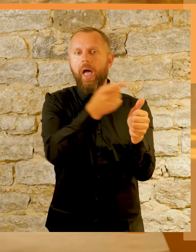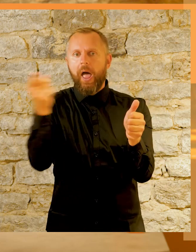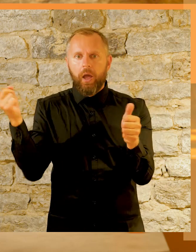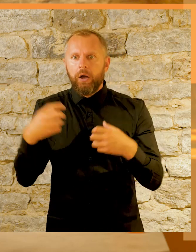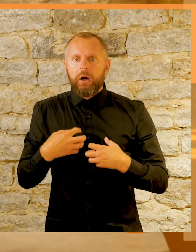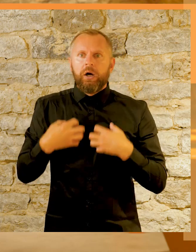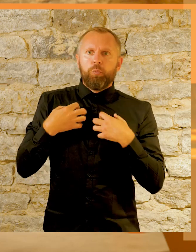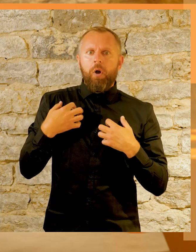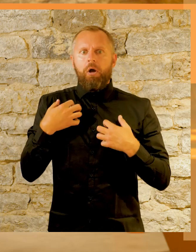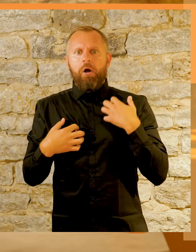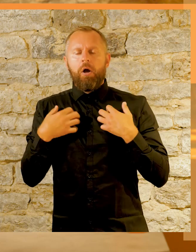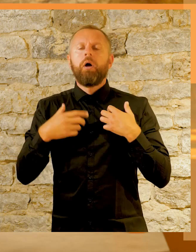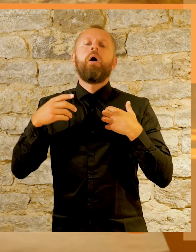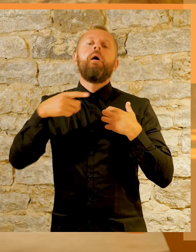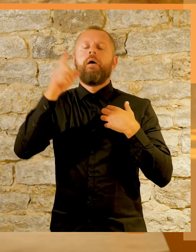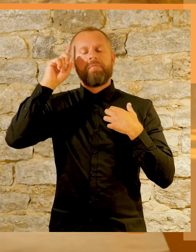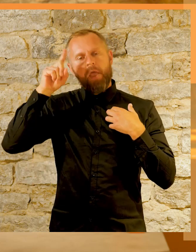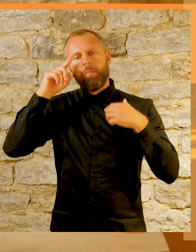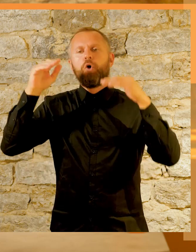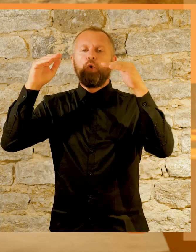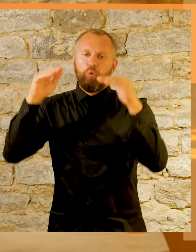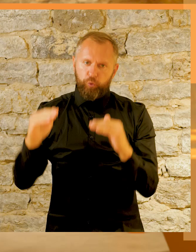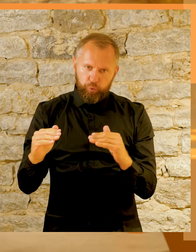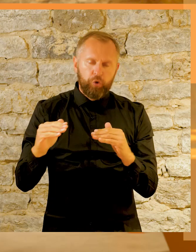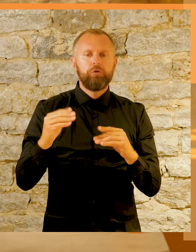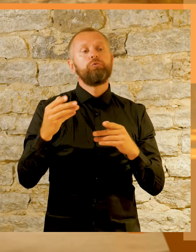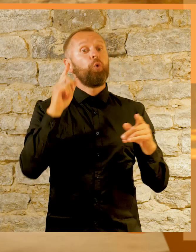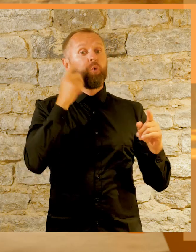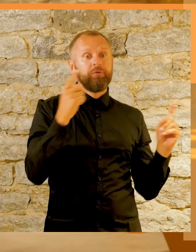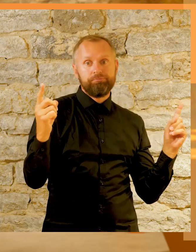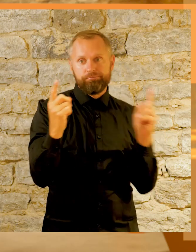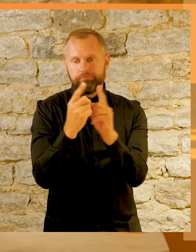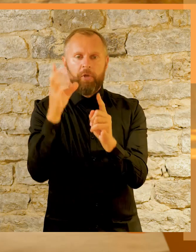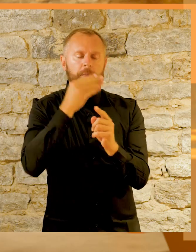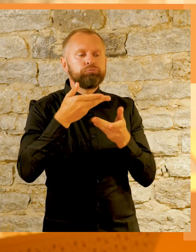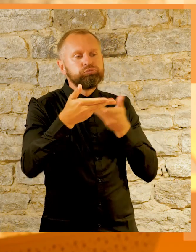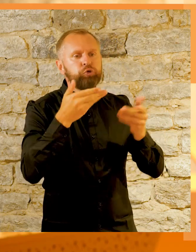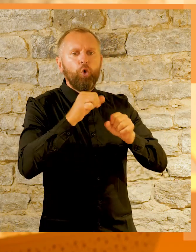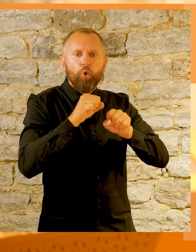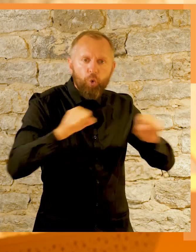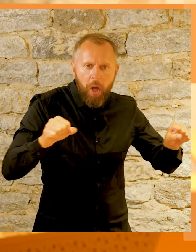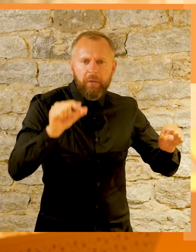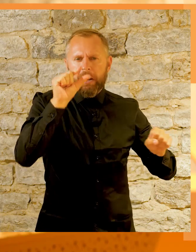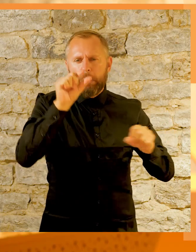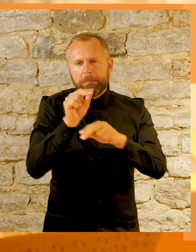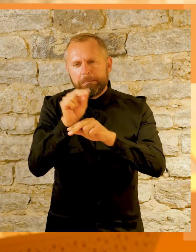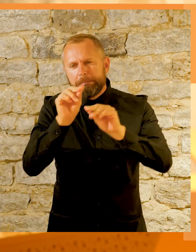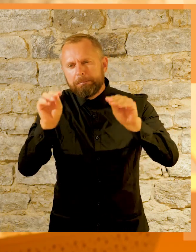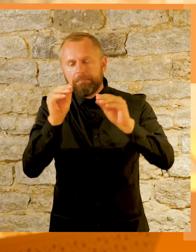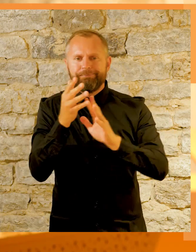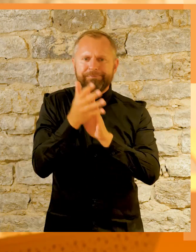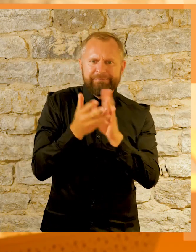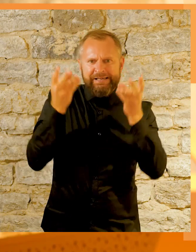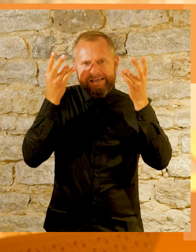ja ärevust suhtlemise ees ning saame ka õpetada lihtsamaid viipeid. Niimoodi